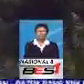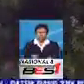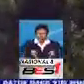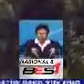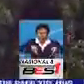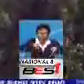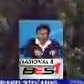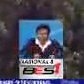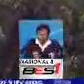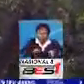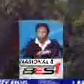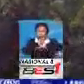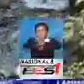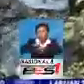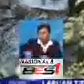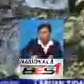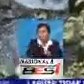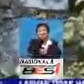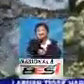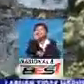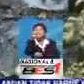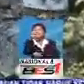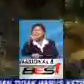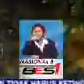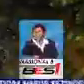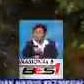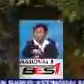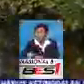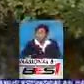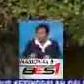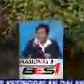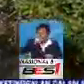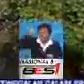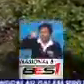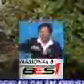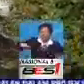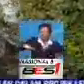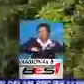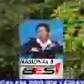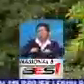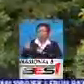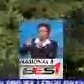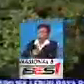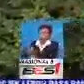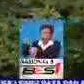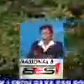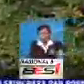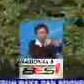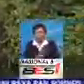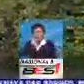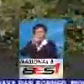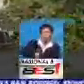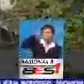Laluan ini juga akan merentasi Sungai Sedim yang merupakan antara lokasi terbaik aktiviti whitewater rafting di Asia